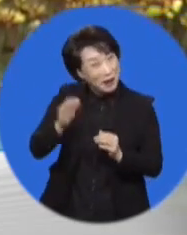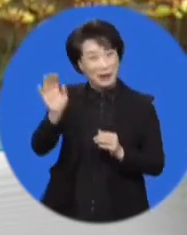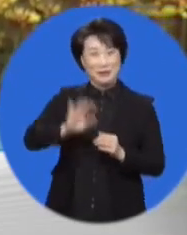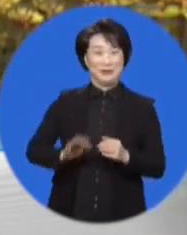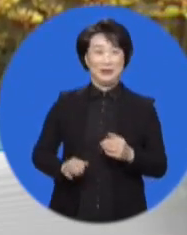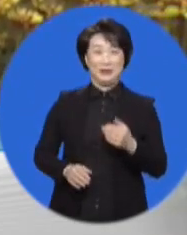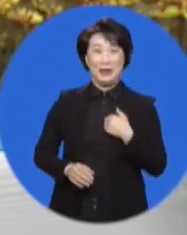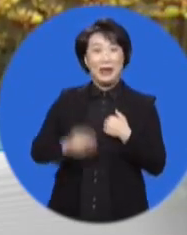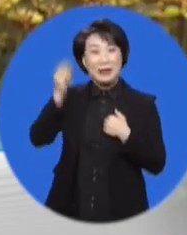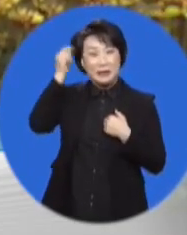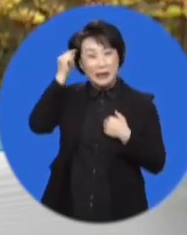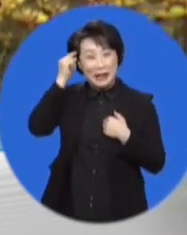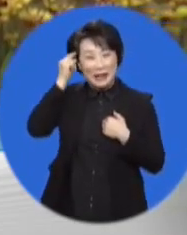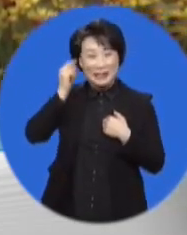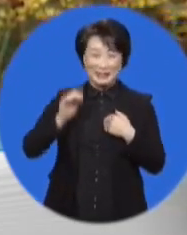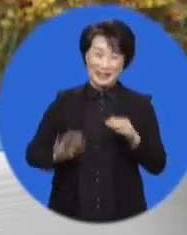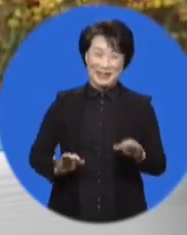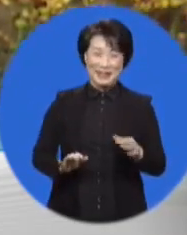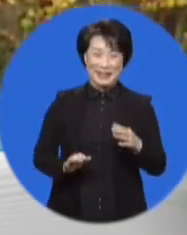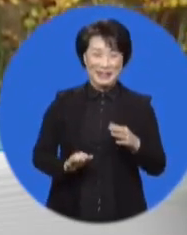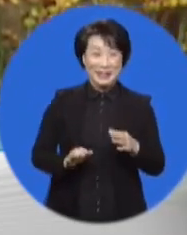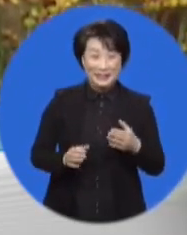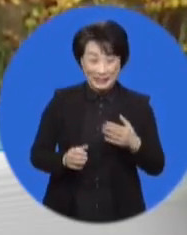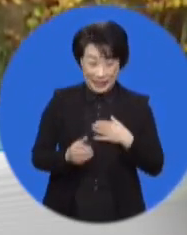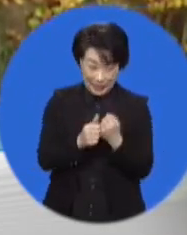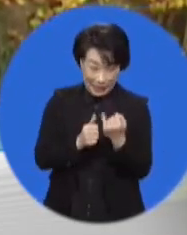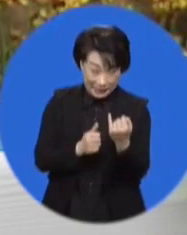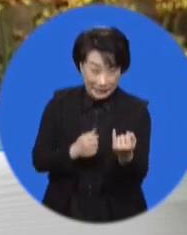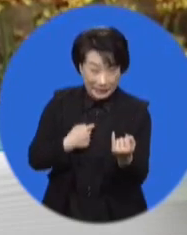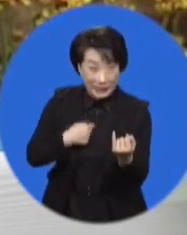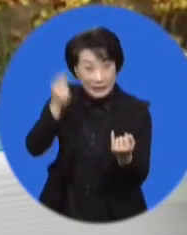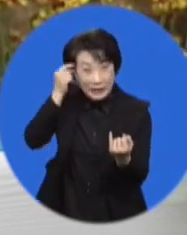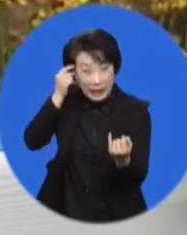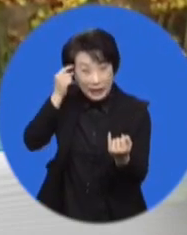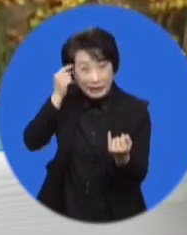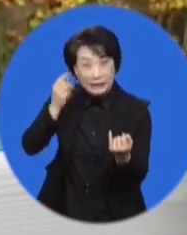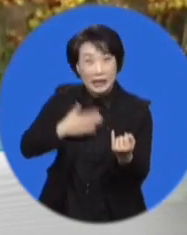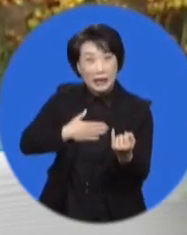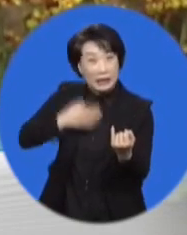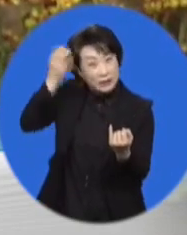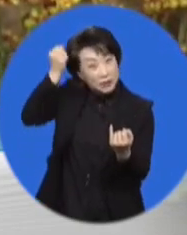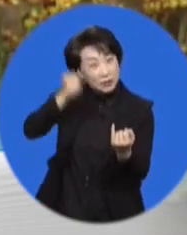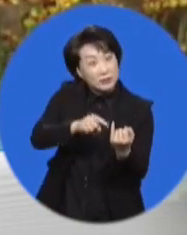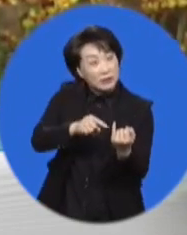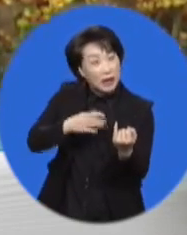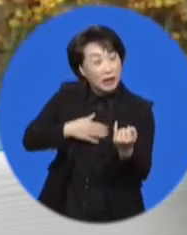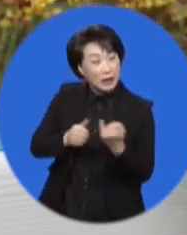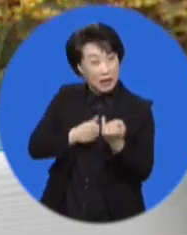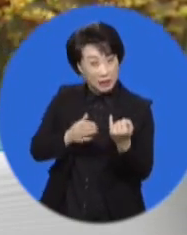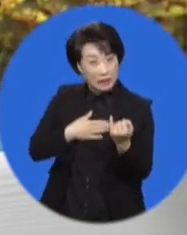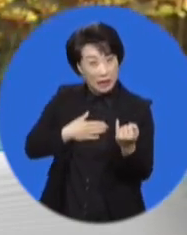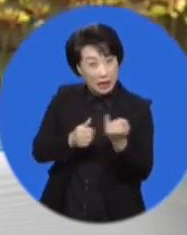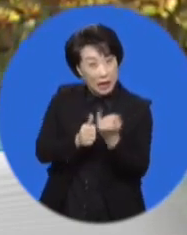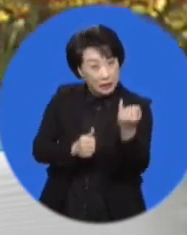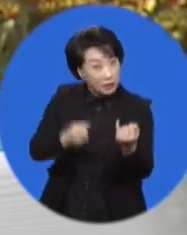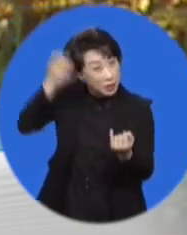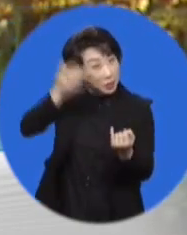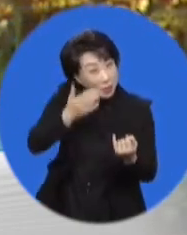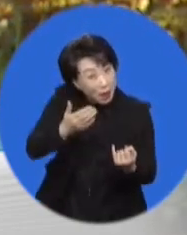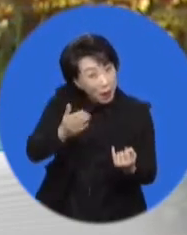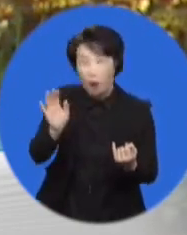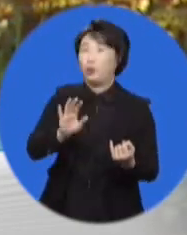머릿속에서 우리 내 안에 있는 내 집사람이 내 기억에서 소멸되겠습니까? 소멸될 수가